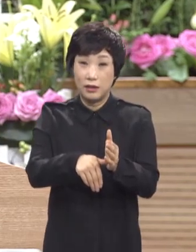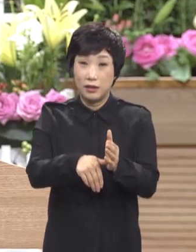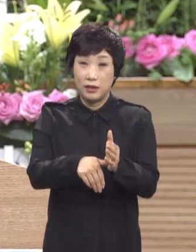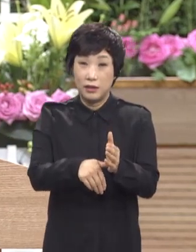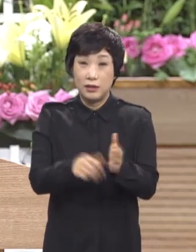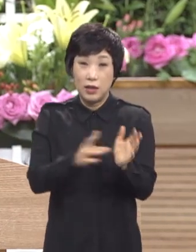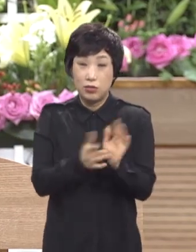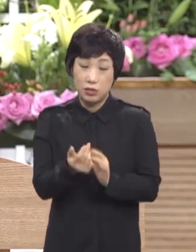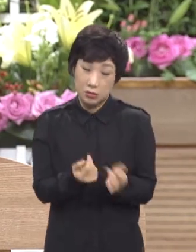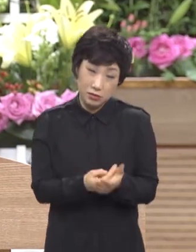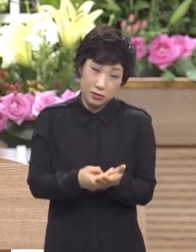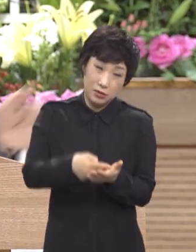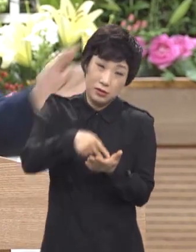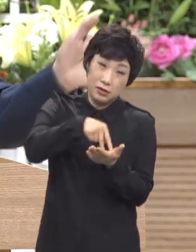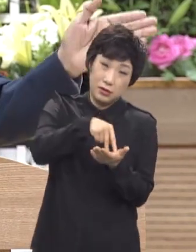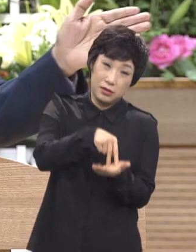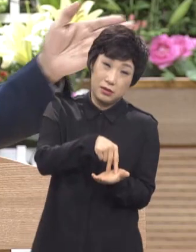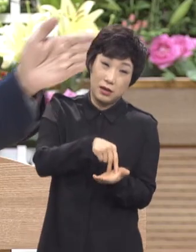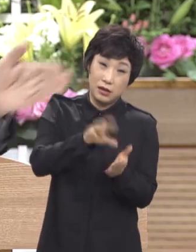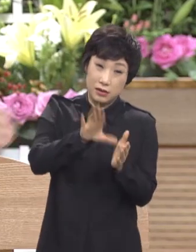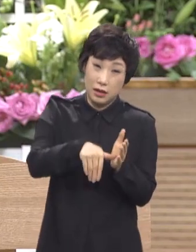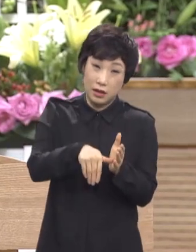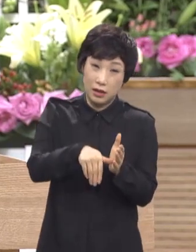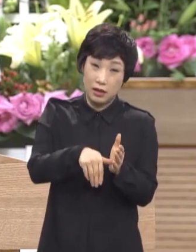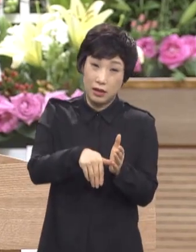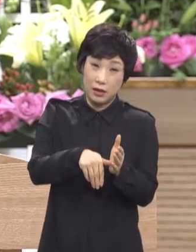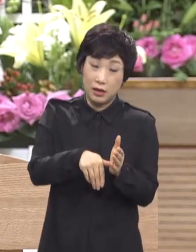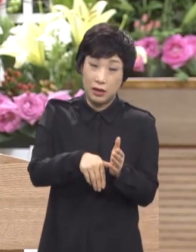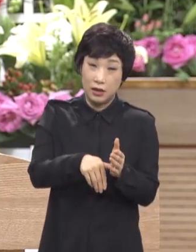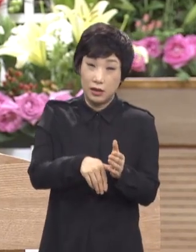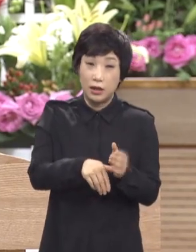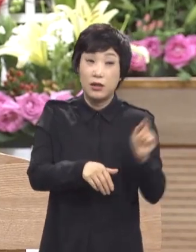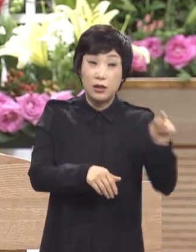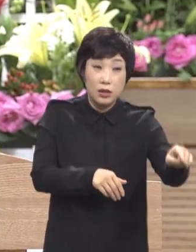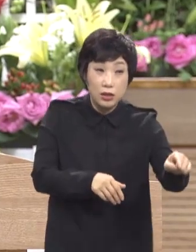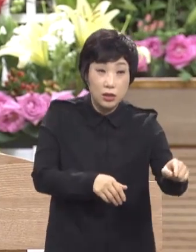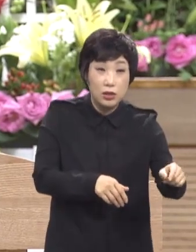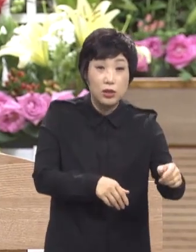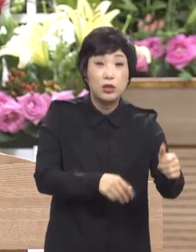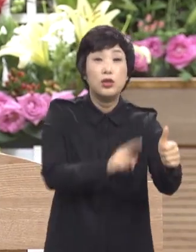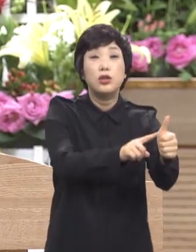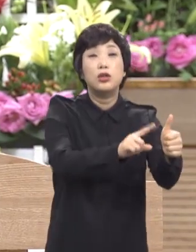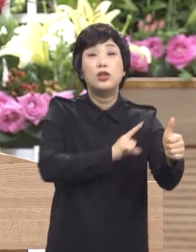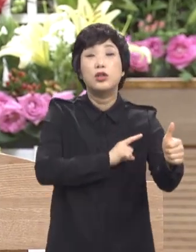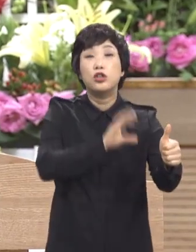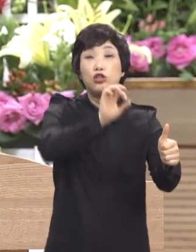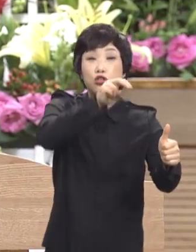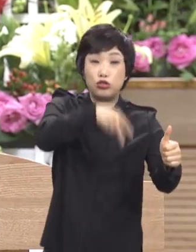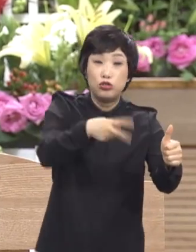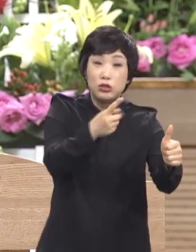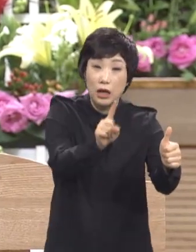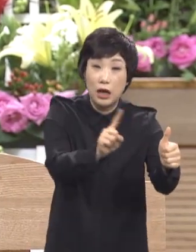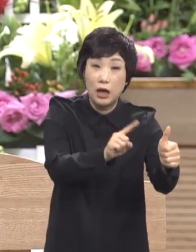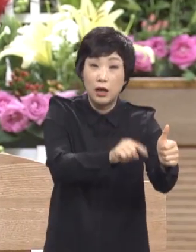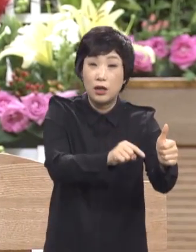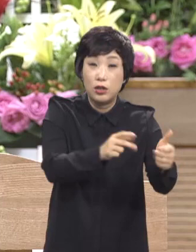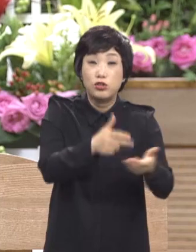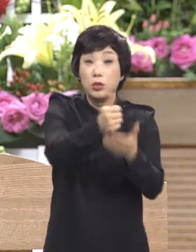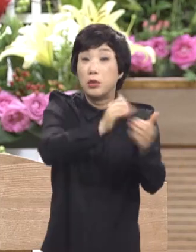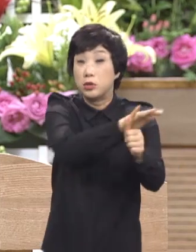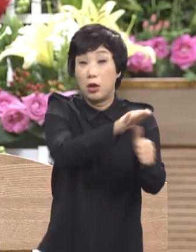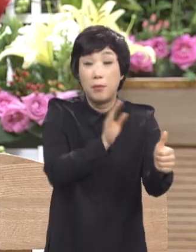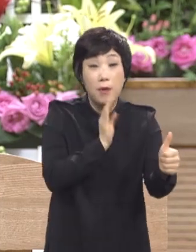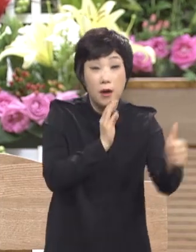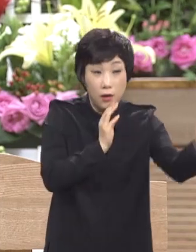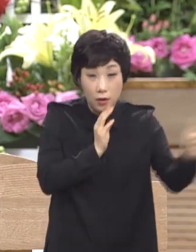자리에서 일어날 때 주님이 사랑했던 제자 유다가 와서 예수님께 입을 좀